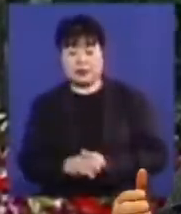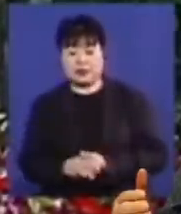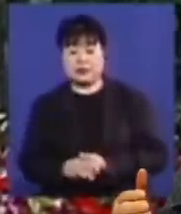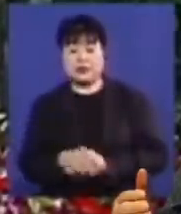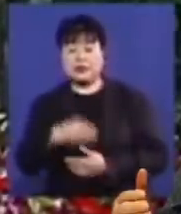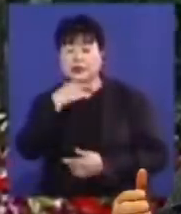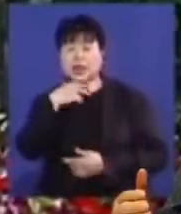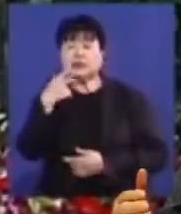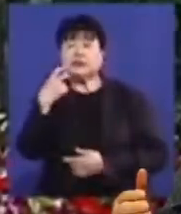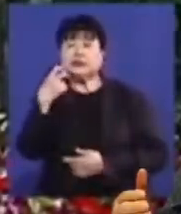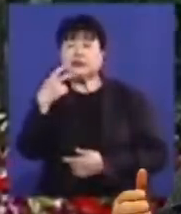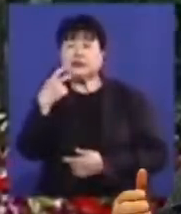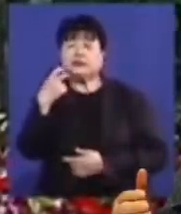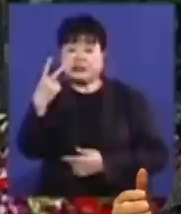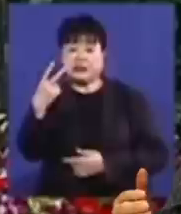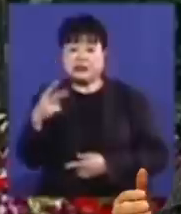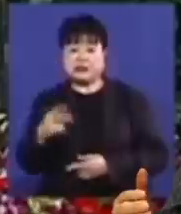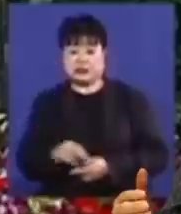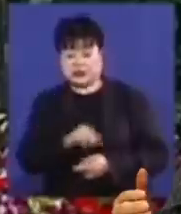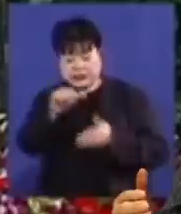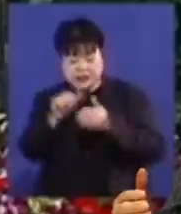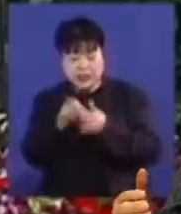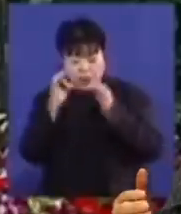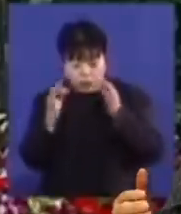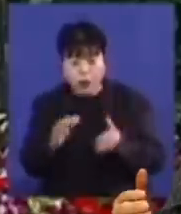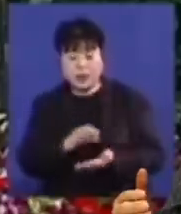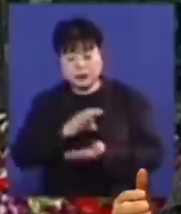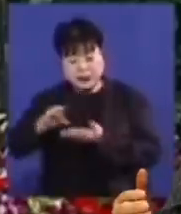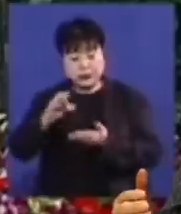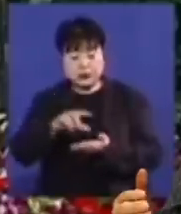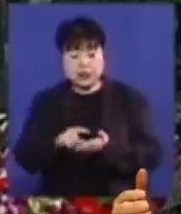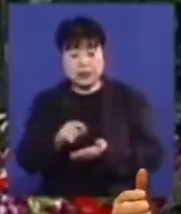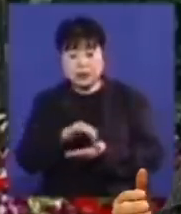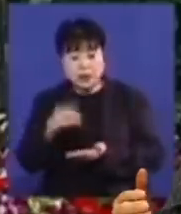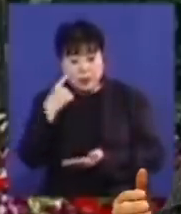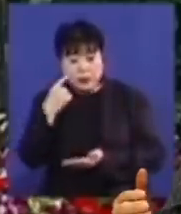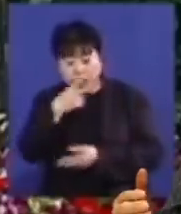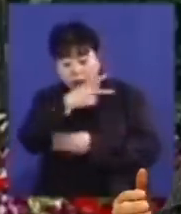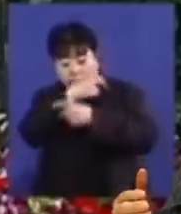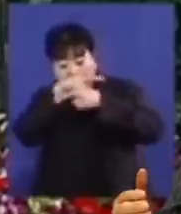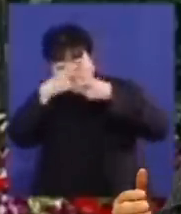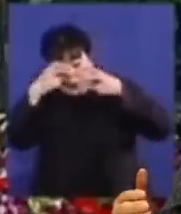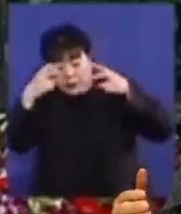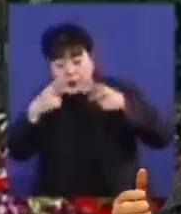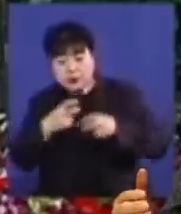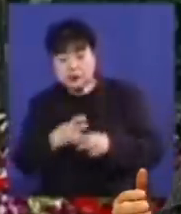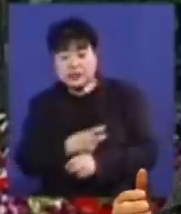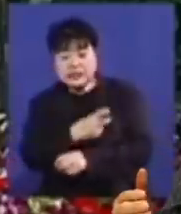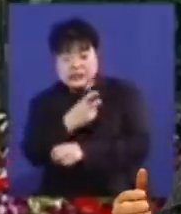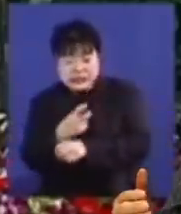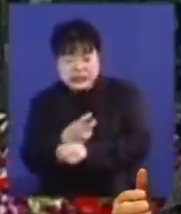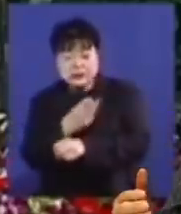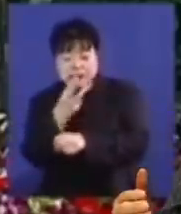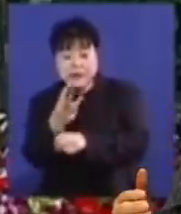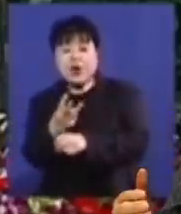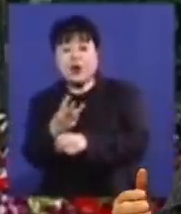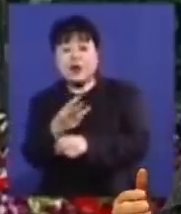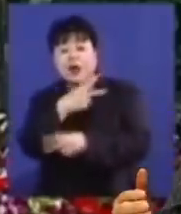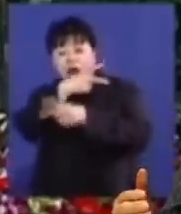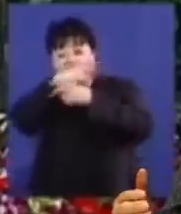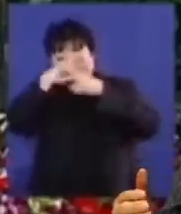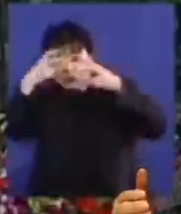72세를 산다고 가정하고 일생 동안 소모한 시간을 보니까 잠자는 데 23년이 걸렸어요.